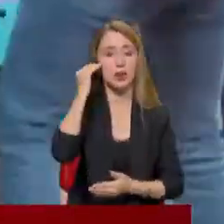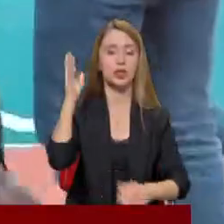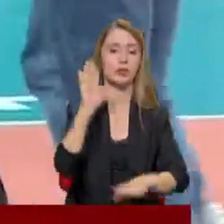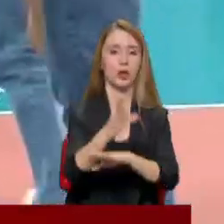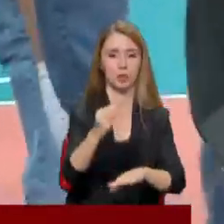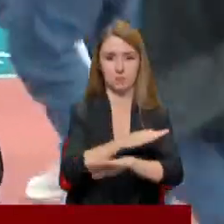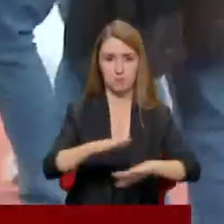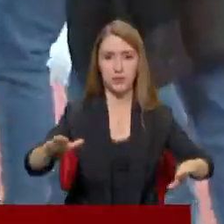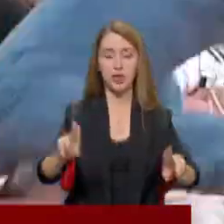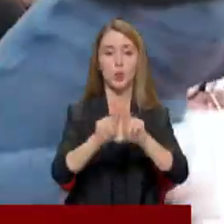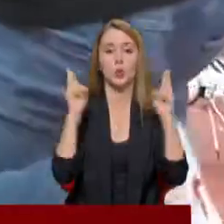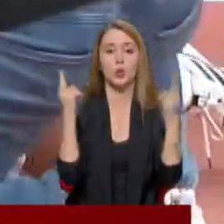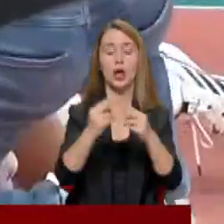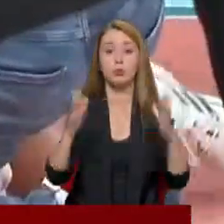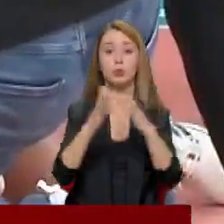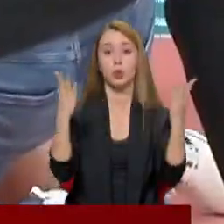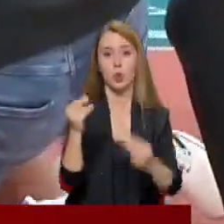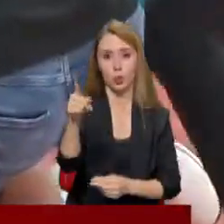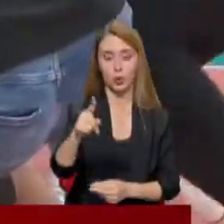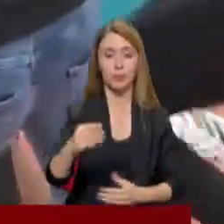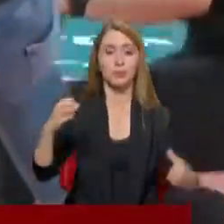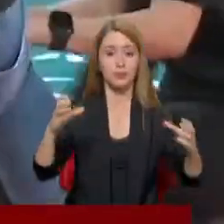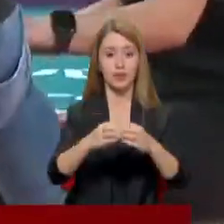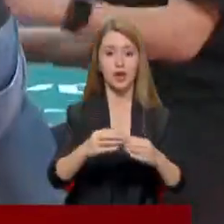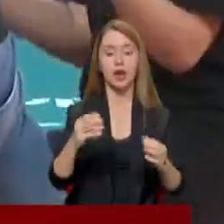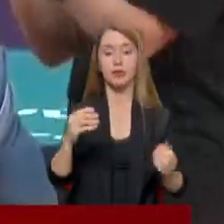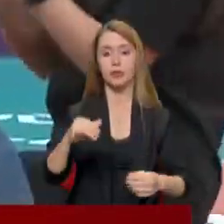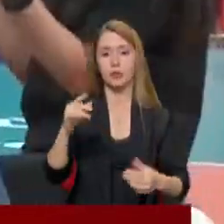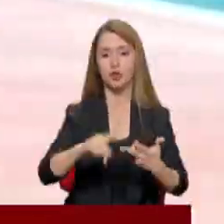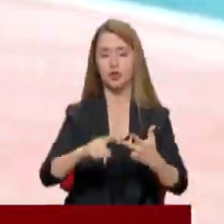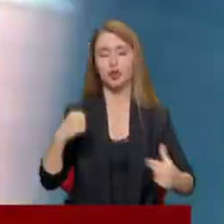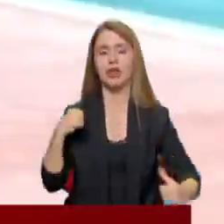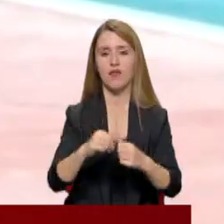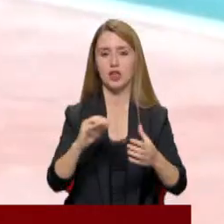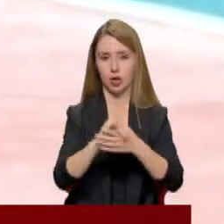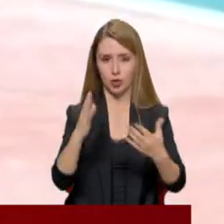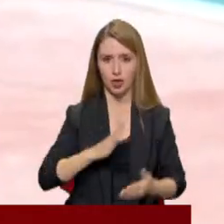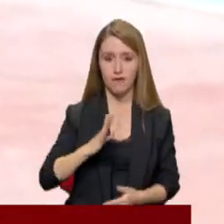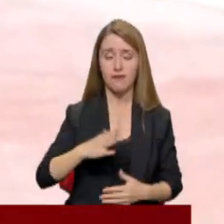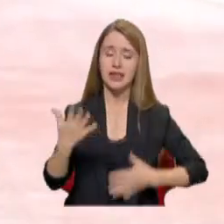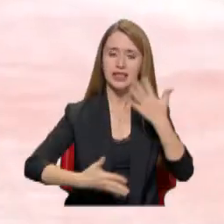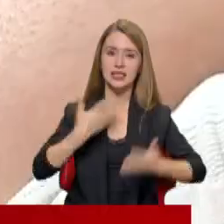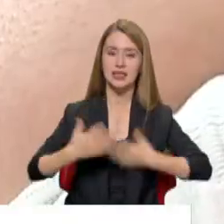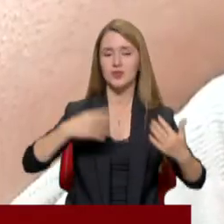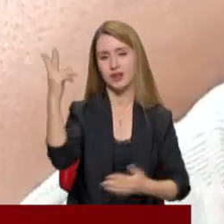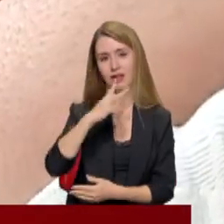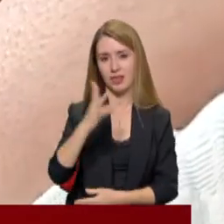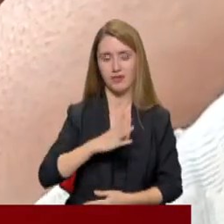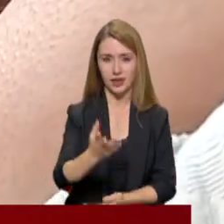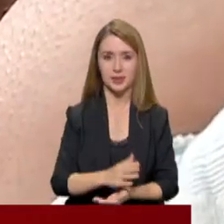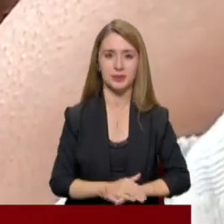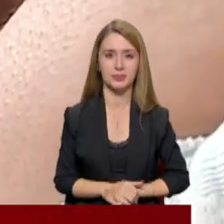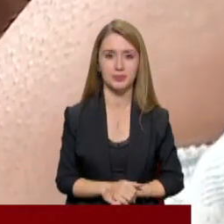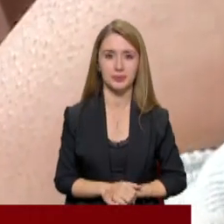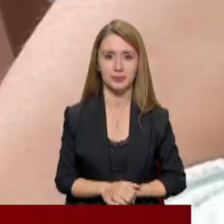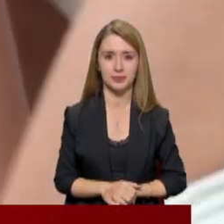galip geldi. Dünyanın en büyüğü oldu. Takım oyuncuları 3. kez gelen şampiyonluk karşısında sevinç gözyaşlarını tutamadı.